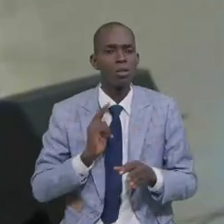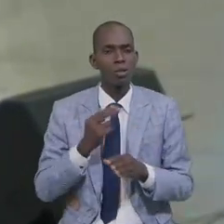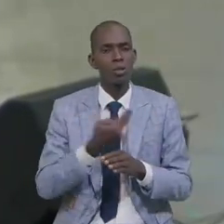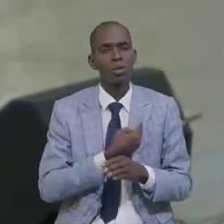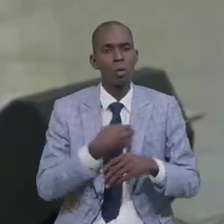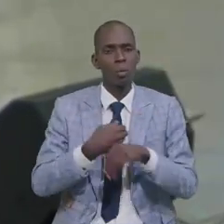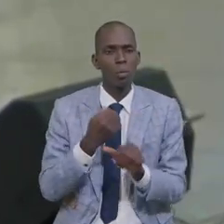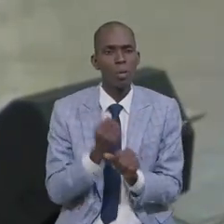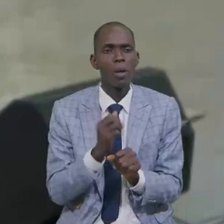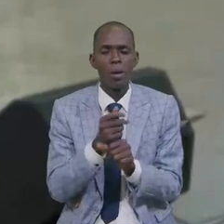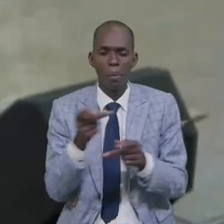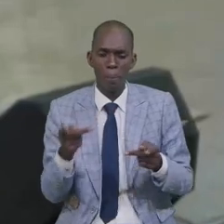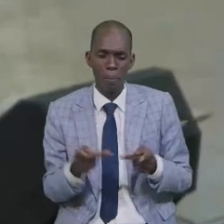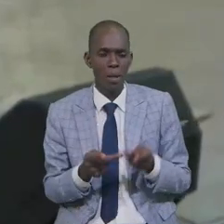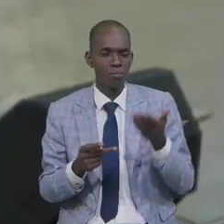alors